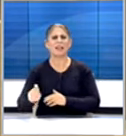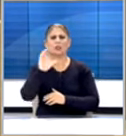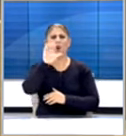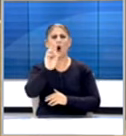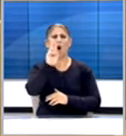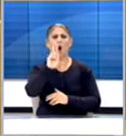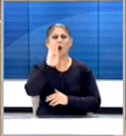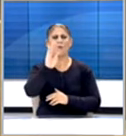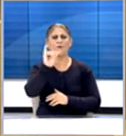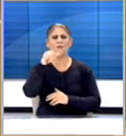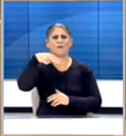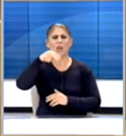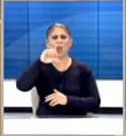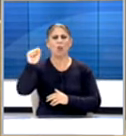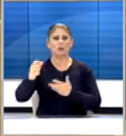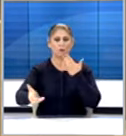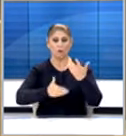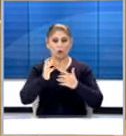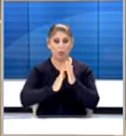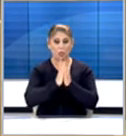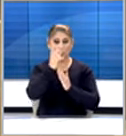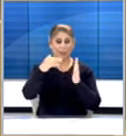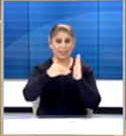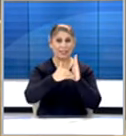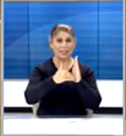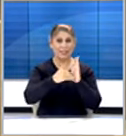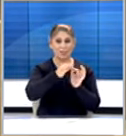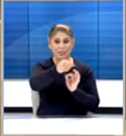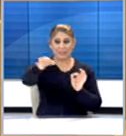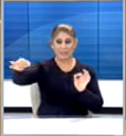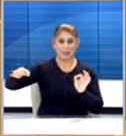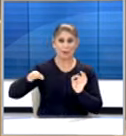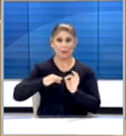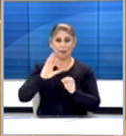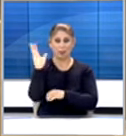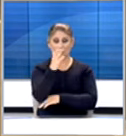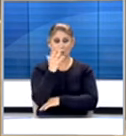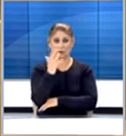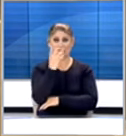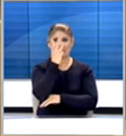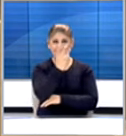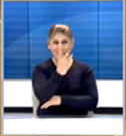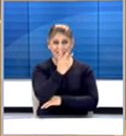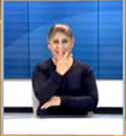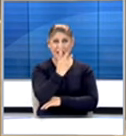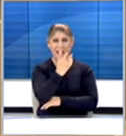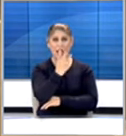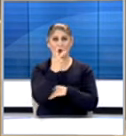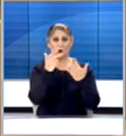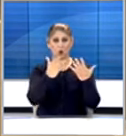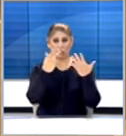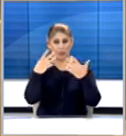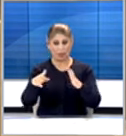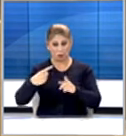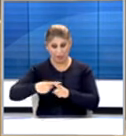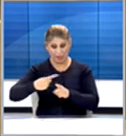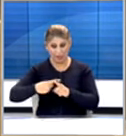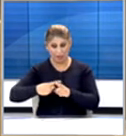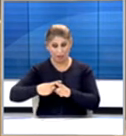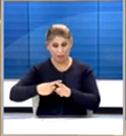κάηκαν 12.000 στρέμματα δάσους, 8.900 στην Ελλάδα, 3% στη Βουλγαρία. Είναι και